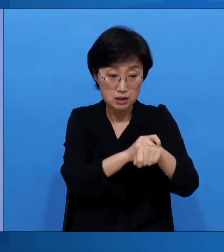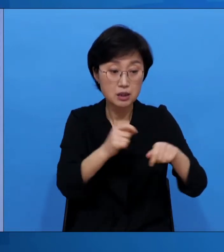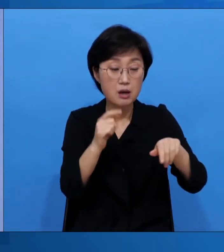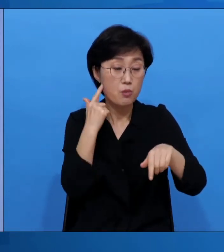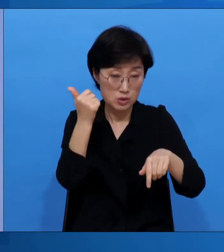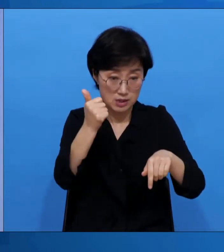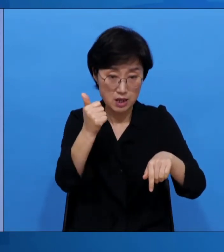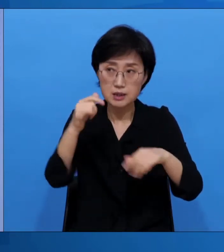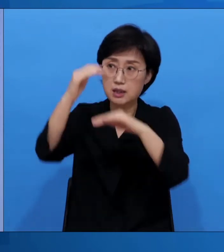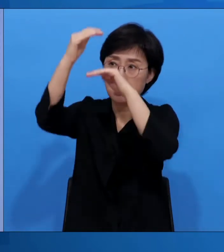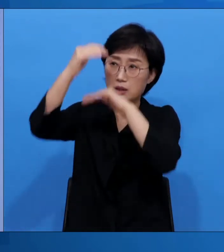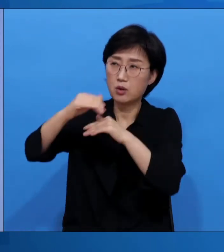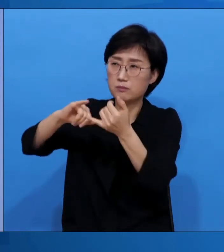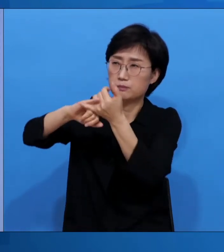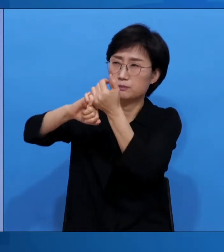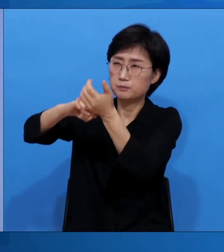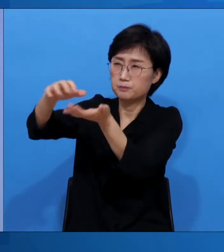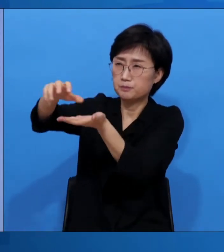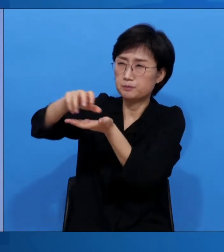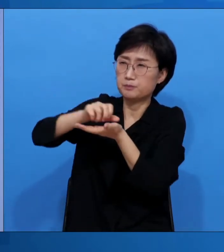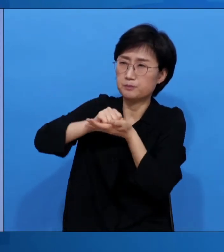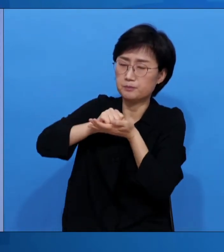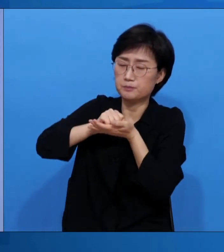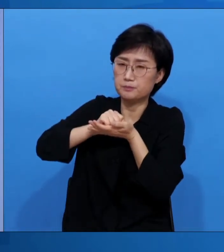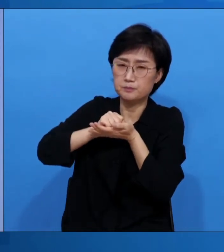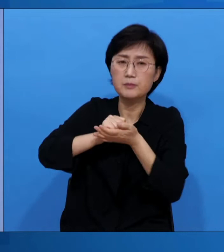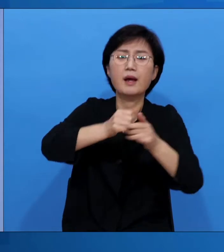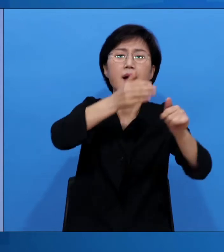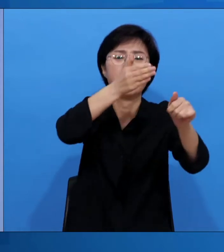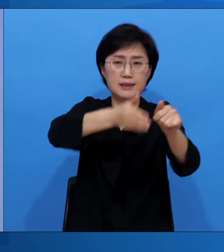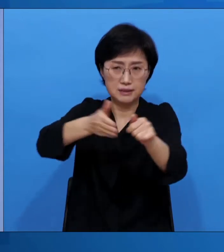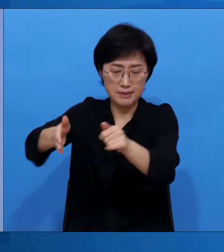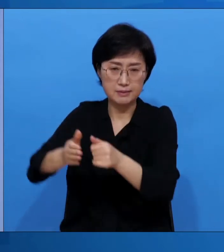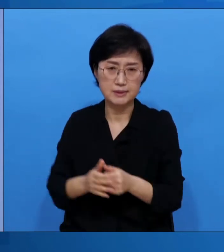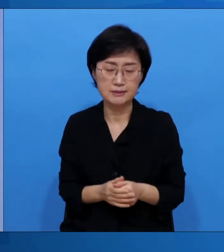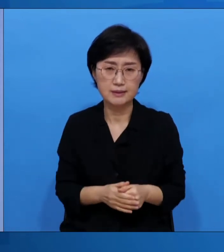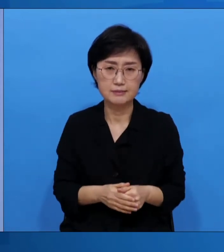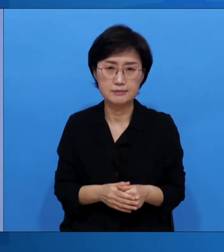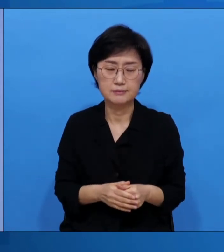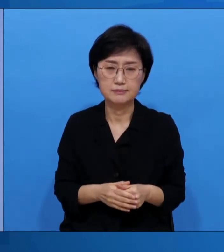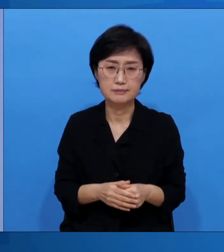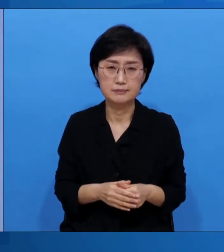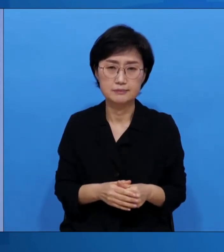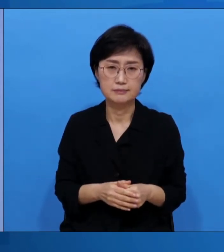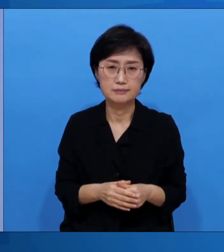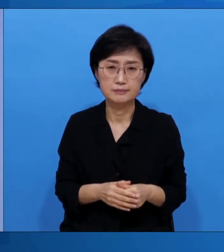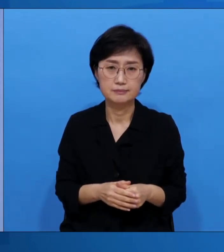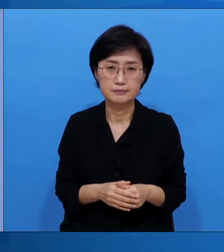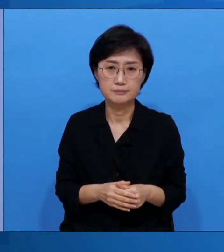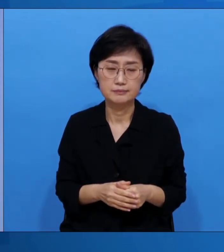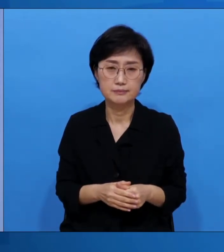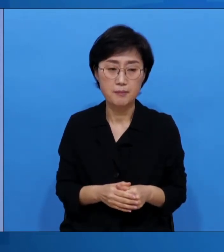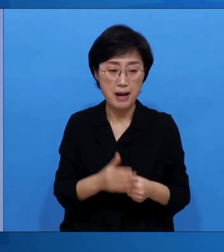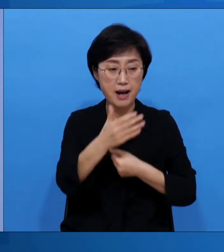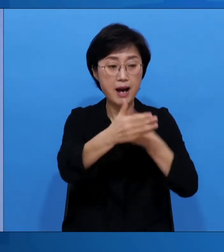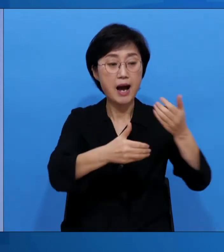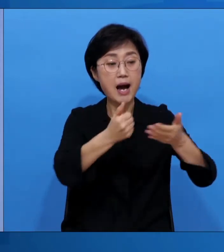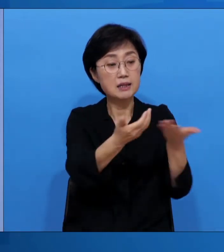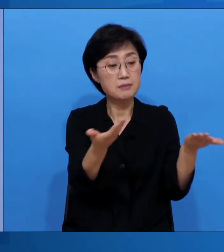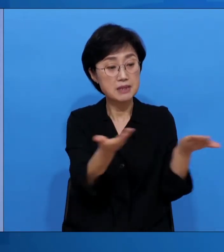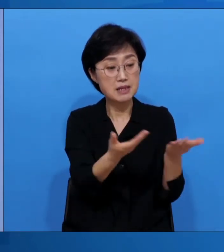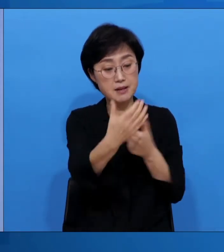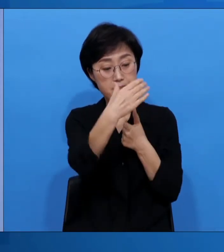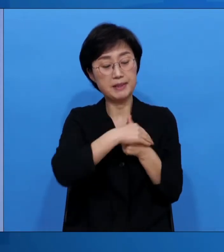This is a faith that the servants of the Lord must hold on to. Of course, all believers need to hold on to this, but especially the servants of the Lord. 주의 일꾼들